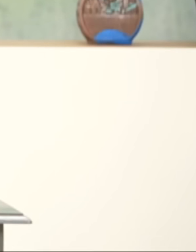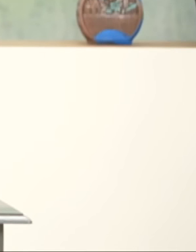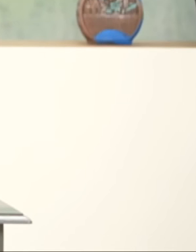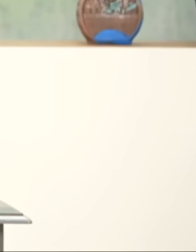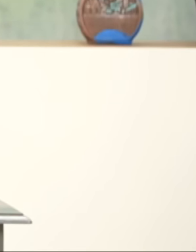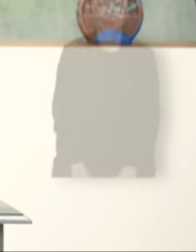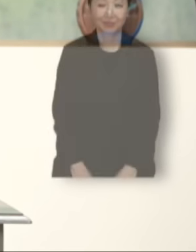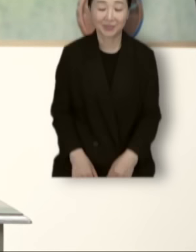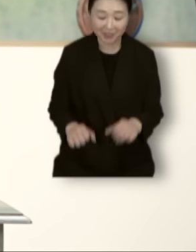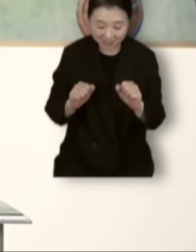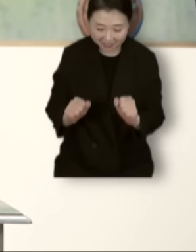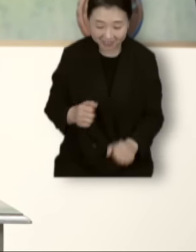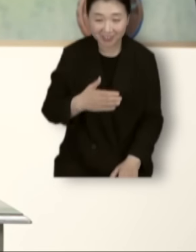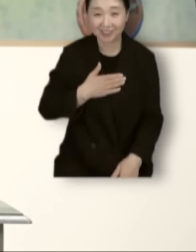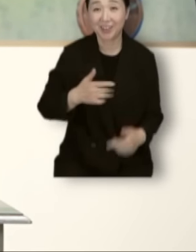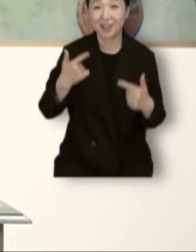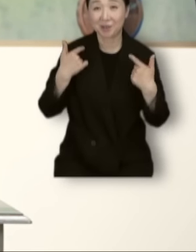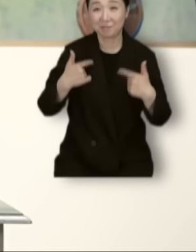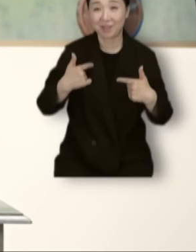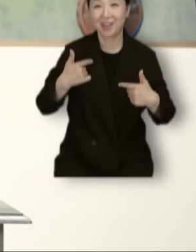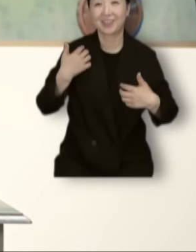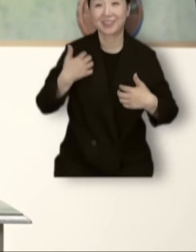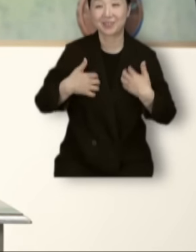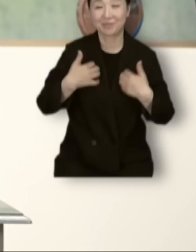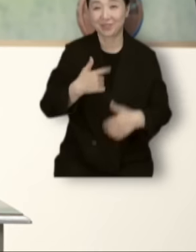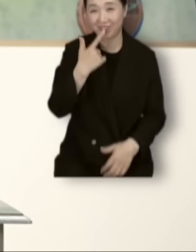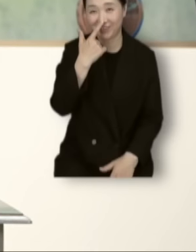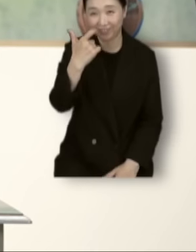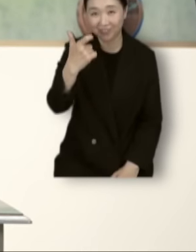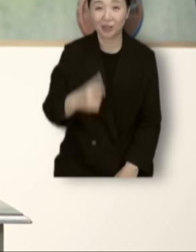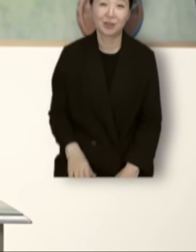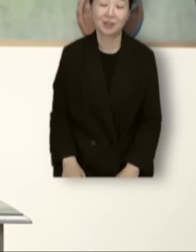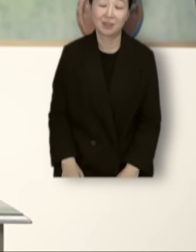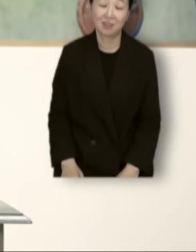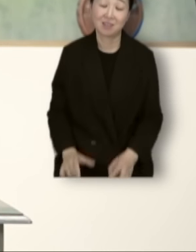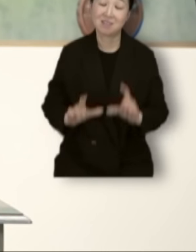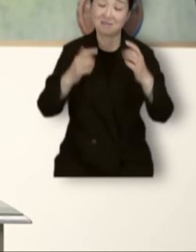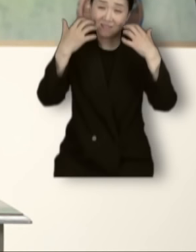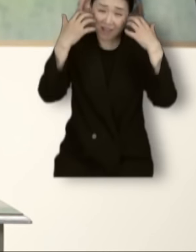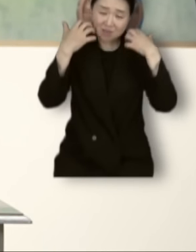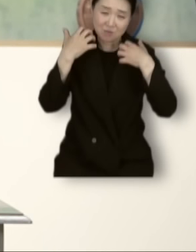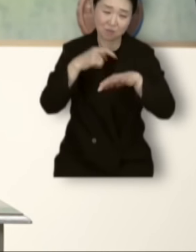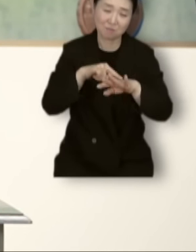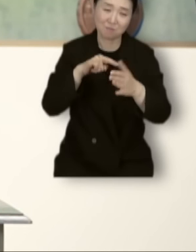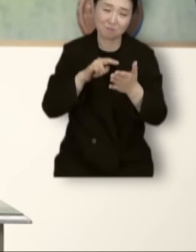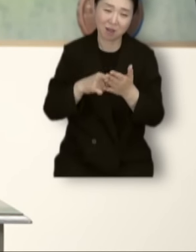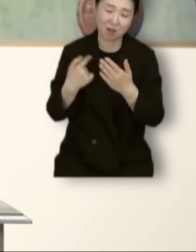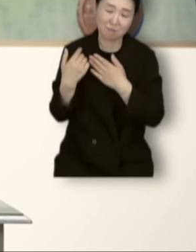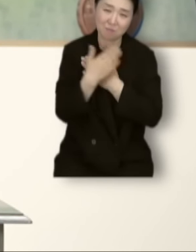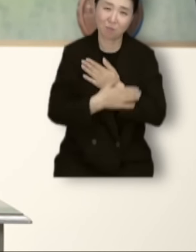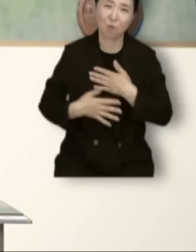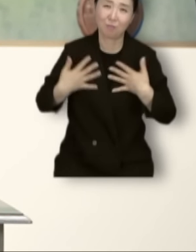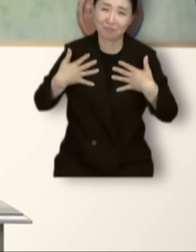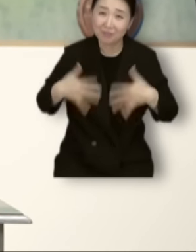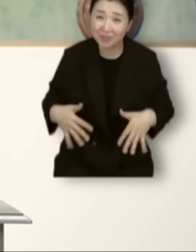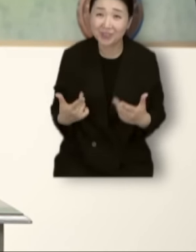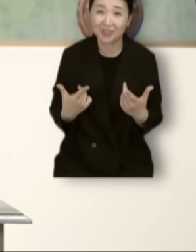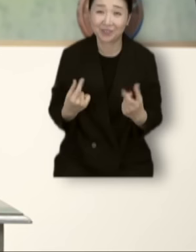참아요네 안녕하세요 내가 매일 기쁘게 신현준 있니다 더운 날씨에 몸도 마음도 많이 지치는